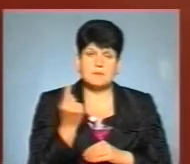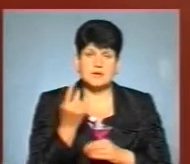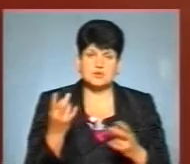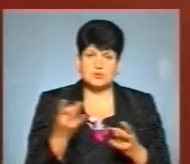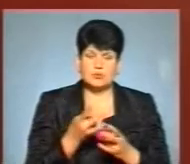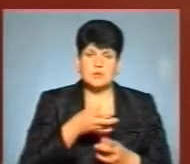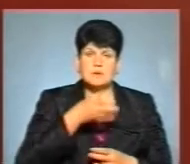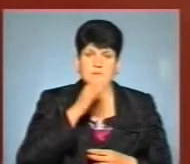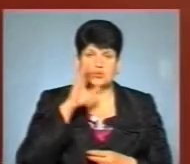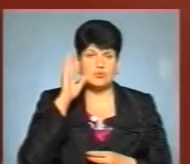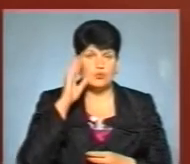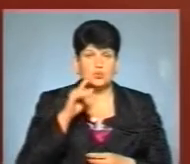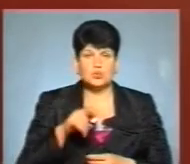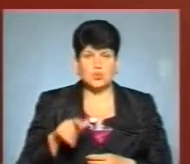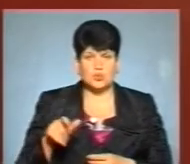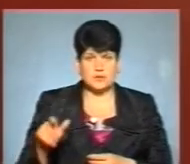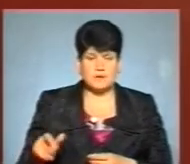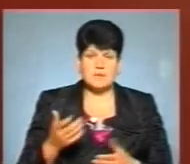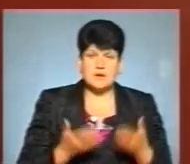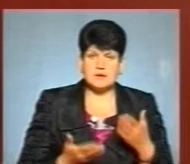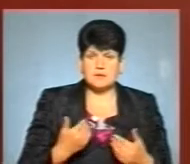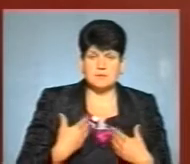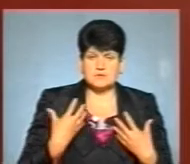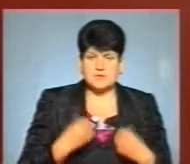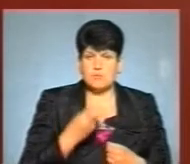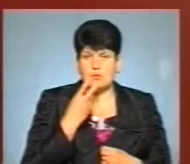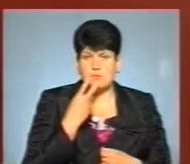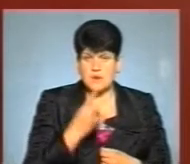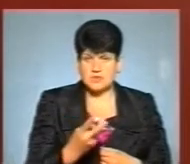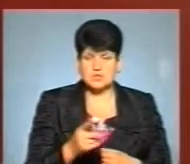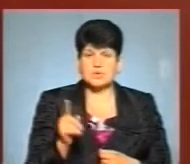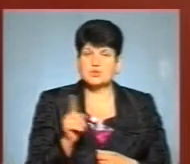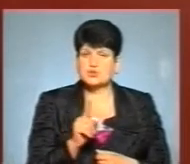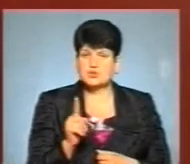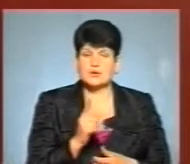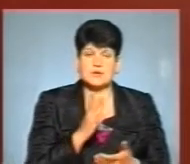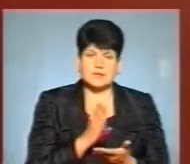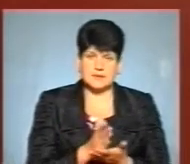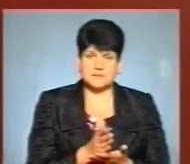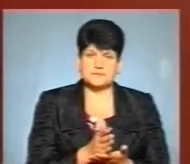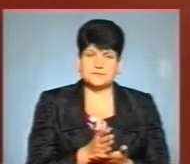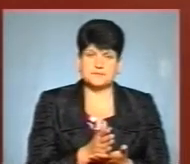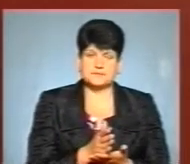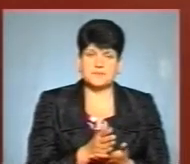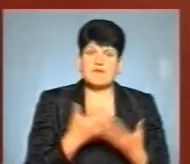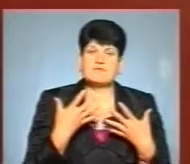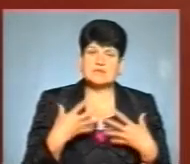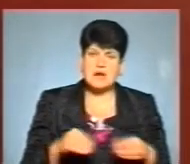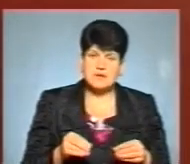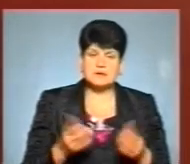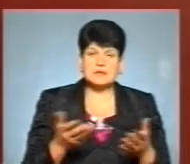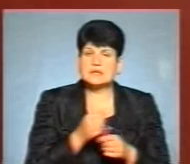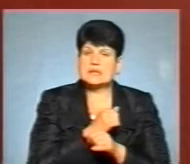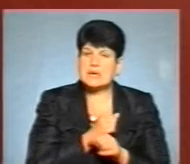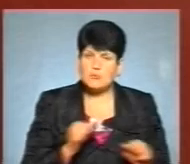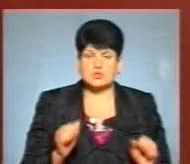питну воду людям. Однак ми вже побачили у сюжеті те, що є втрати, які не можна